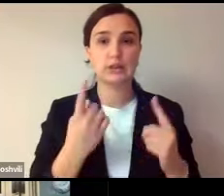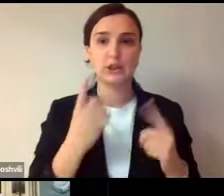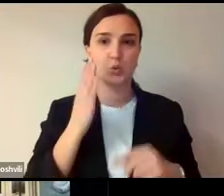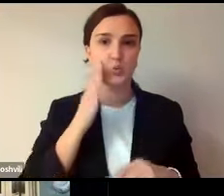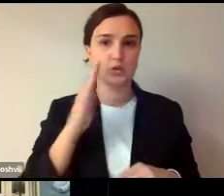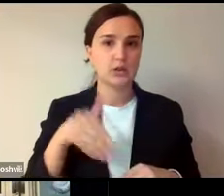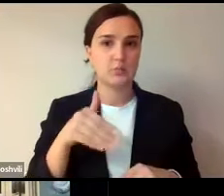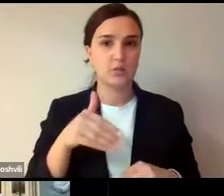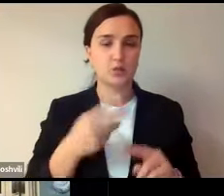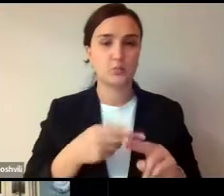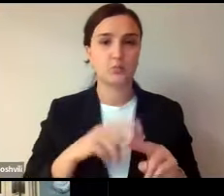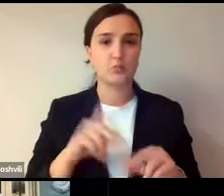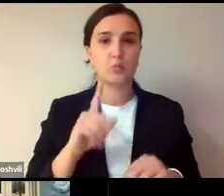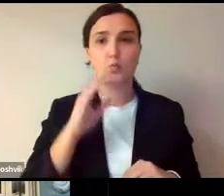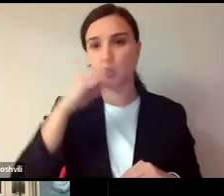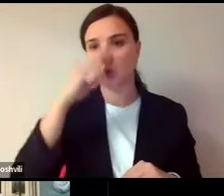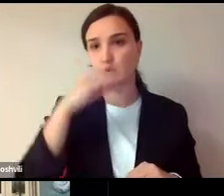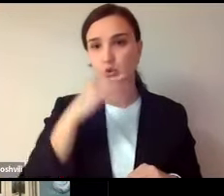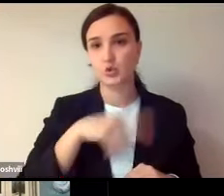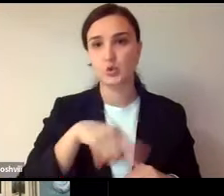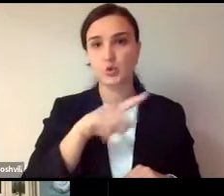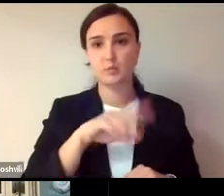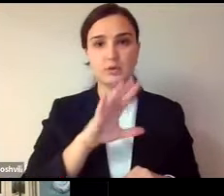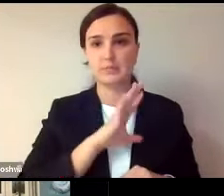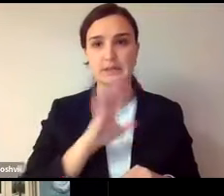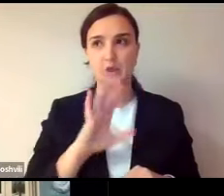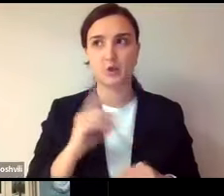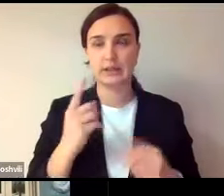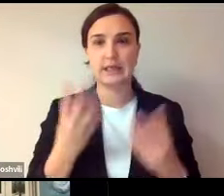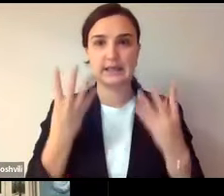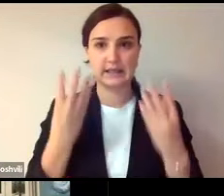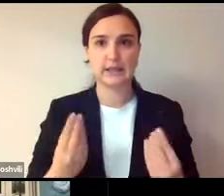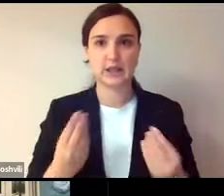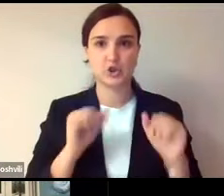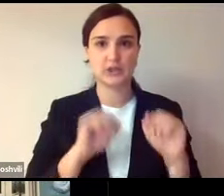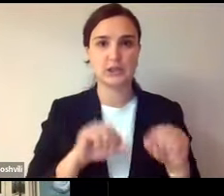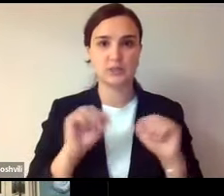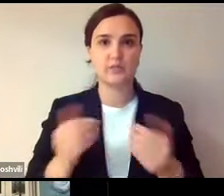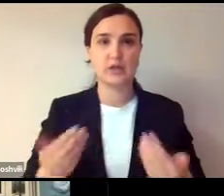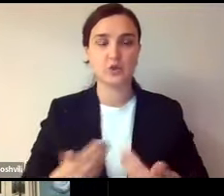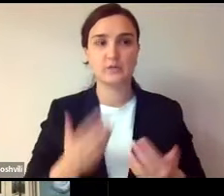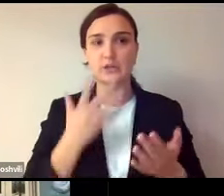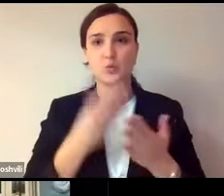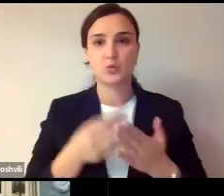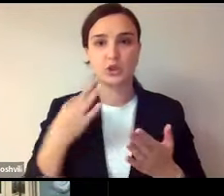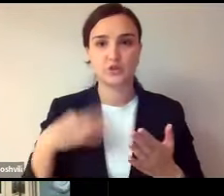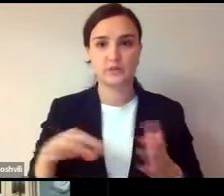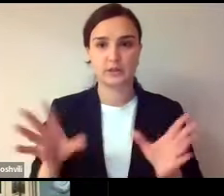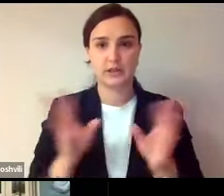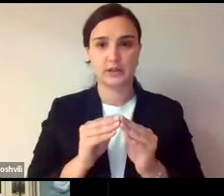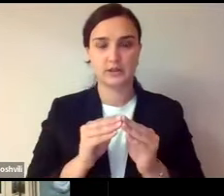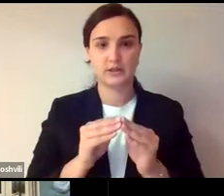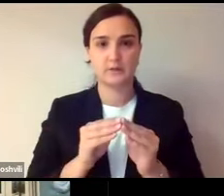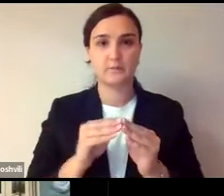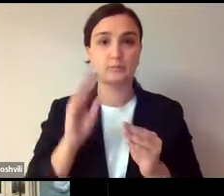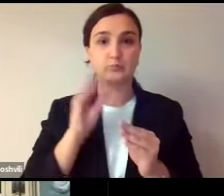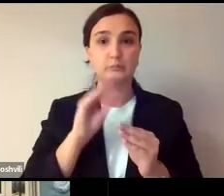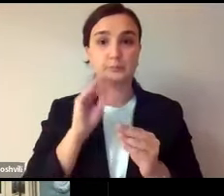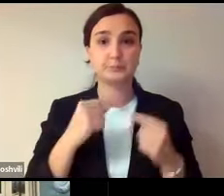რომ მშობლებს არ ჰქონდათ ერთი დღეც კი შესაძლებლობა ეცხოვრათ საკუთარ შვილთან ერთად. როდესაც